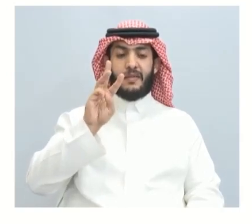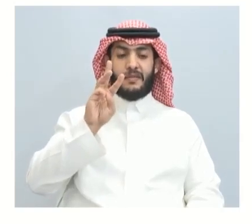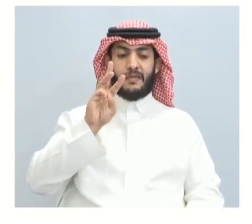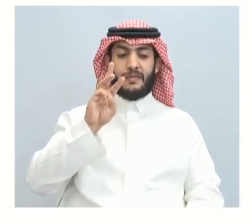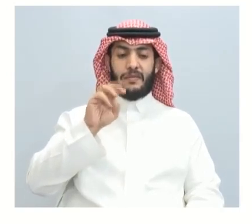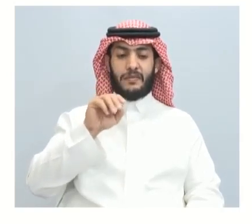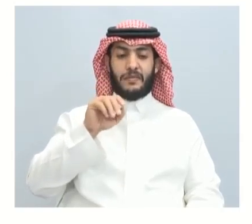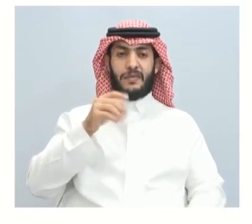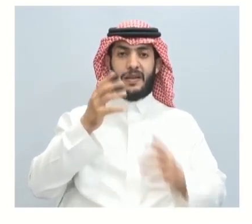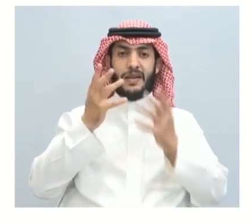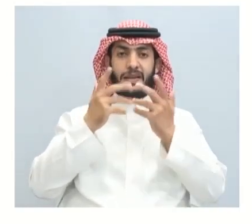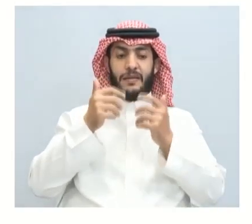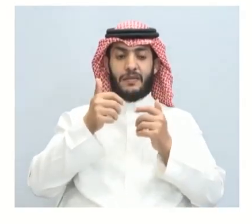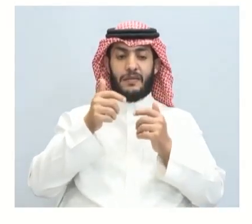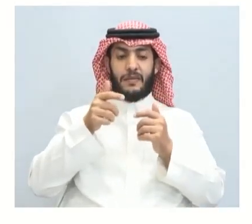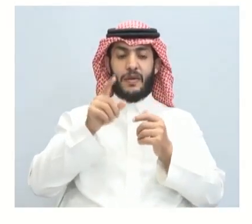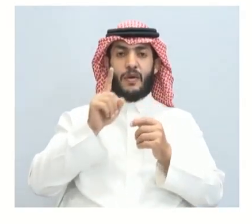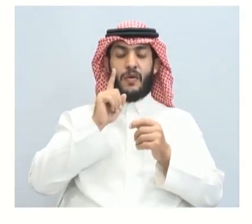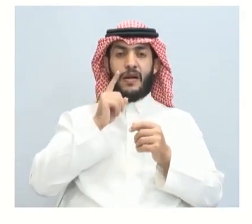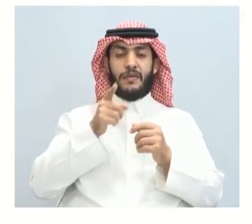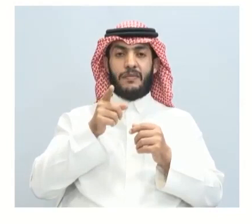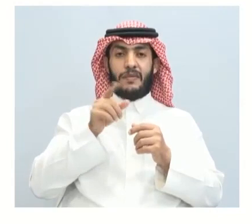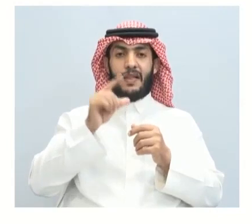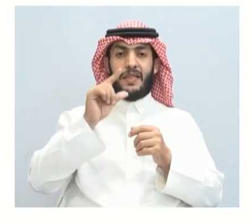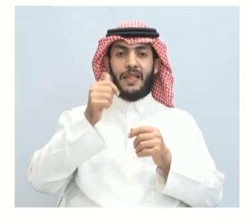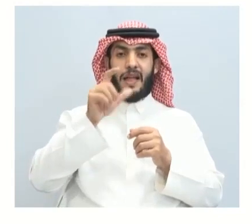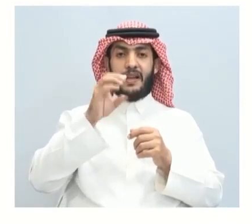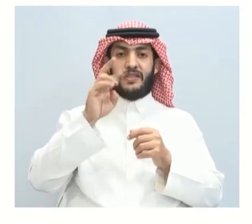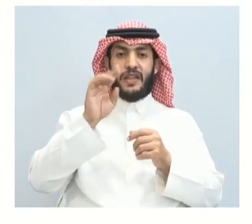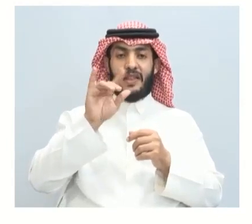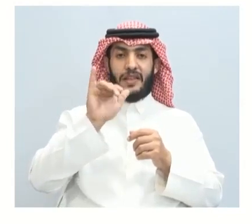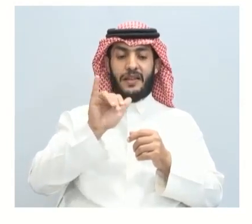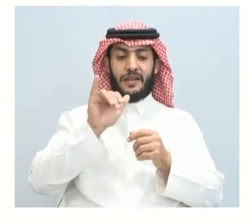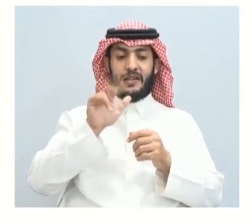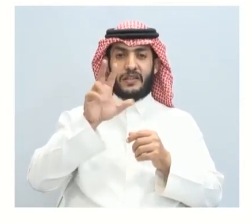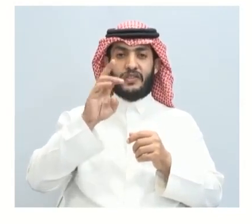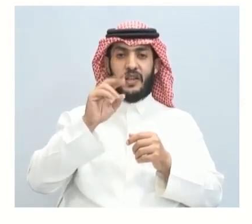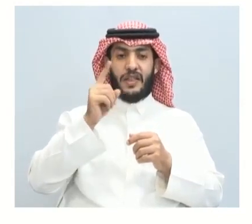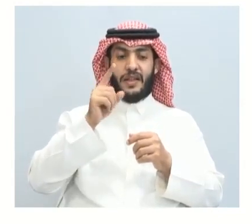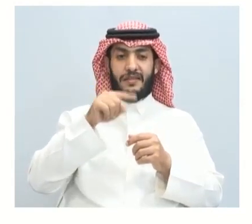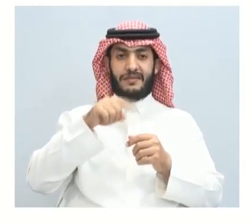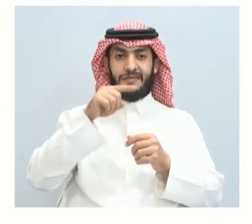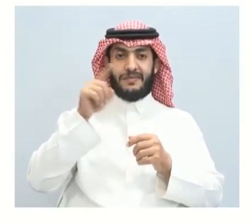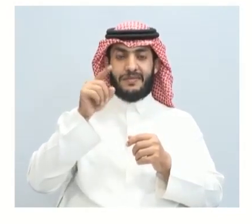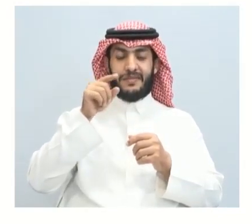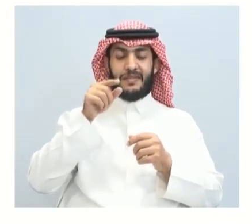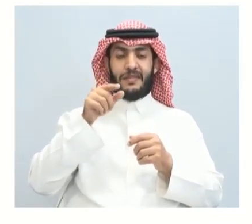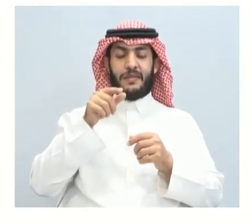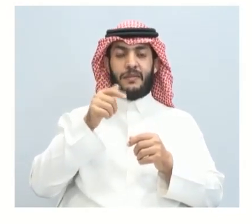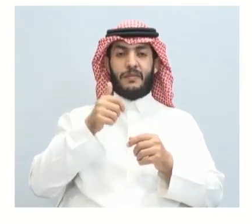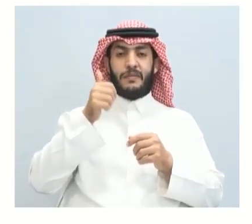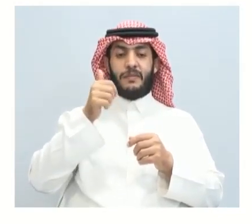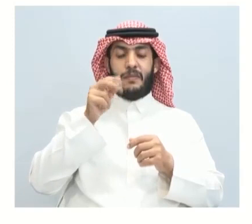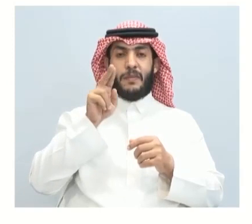نبغى نحسبه فبالتالي بقول هنا ان الام هي الداله الجذريه او داله الجذر التربيعي ش اللي تم عليها